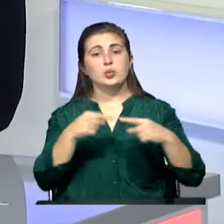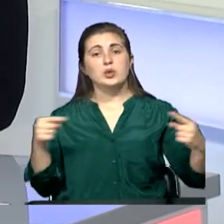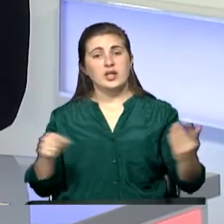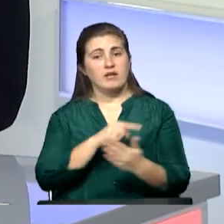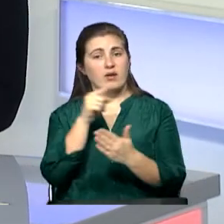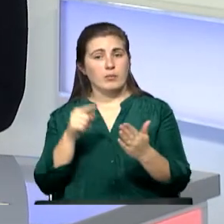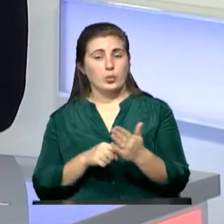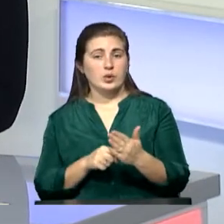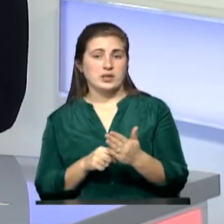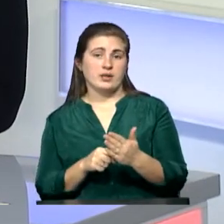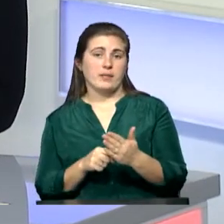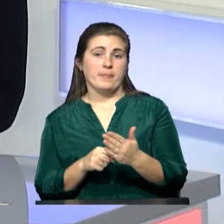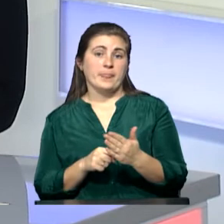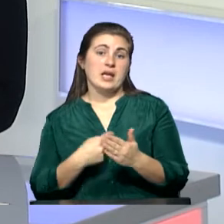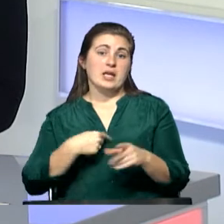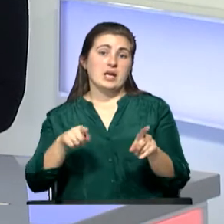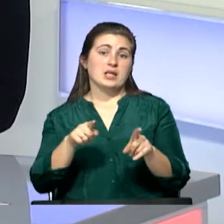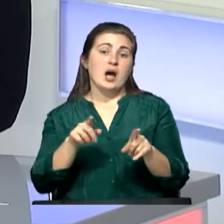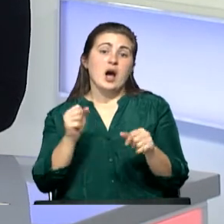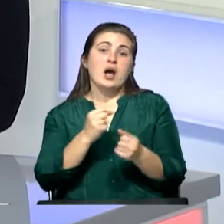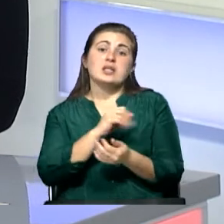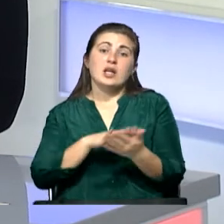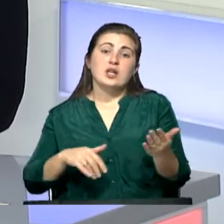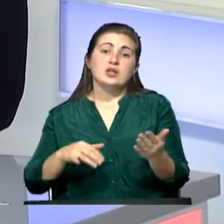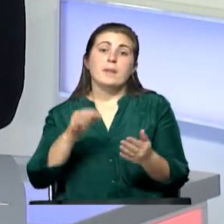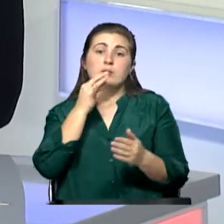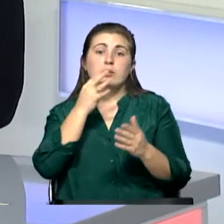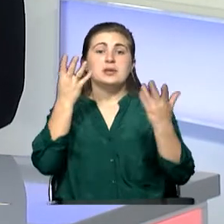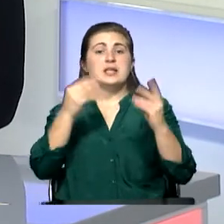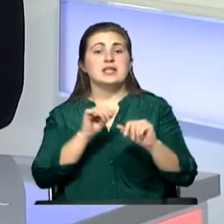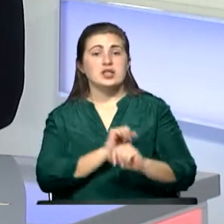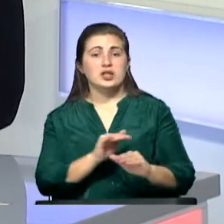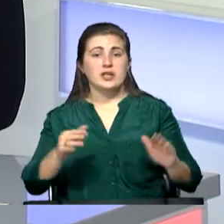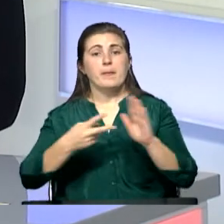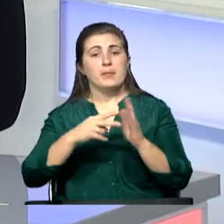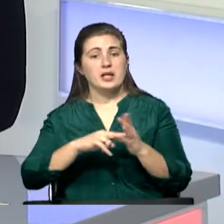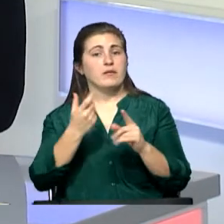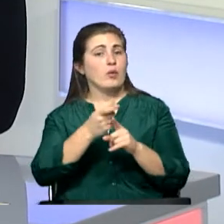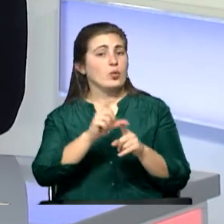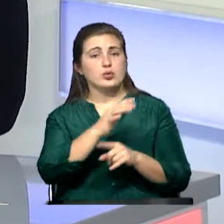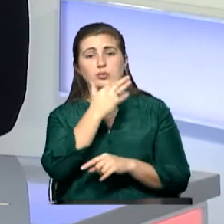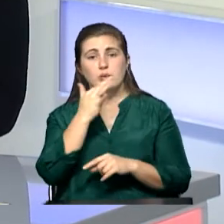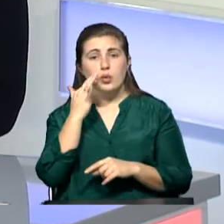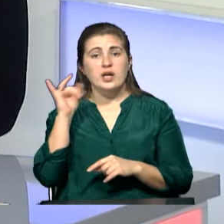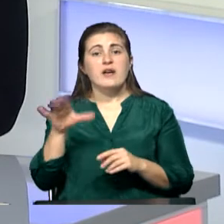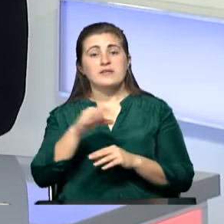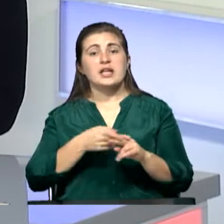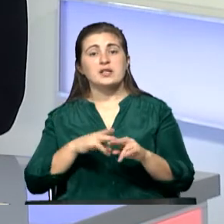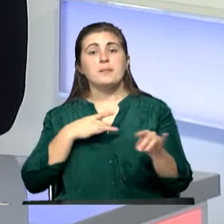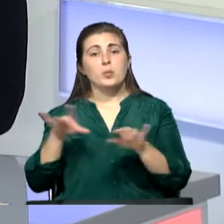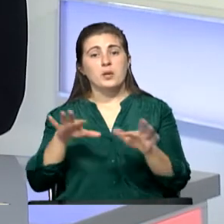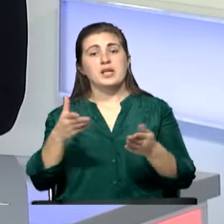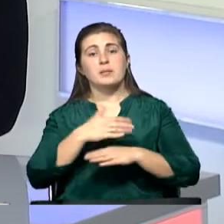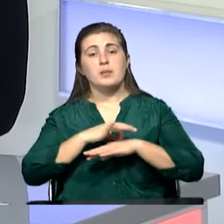вопросы. Я так думаю, а дальше потом День защиты детей, то есть как бы планов очень много, и все эти мероприятия мы